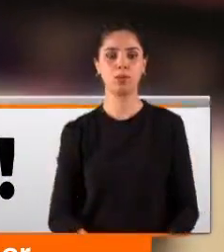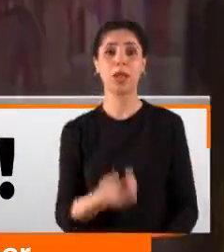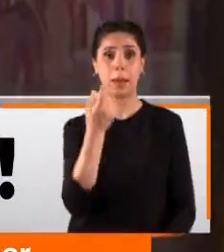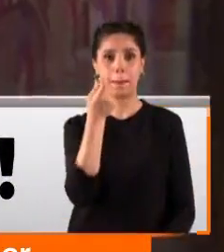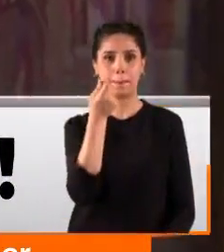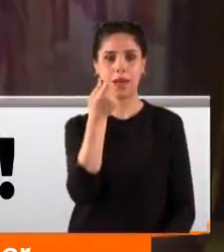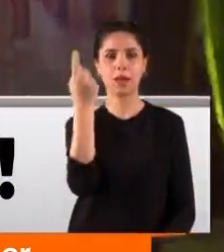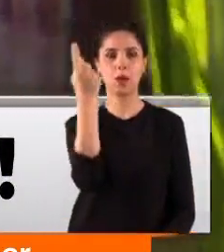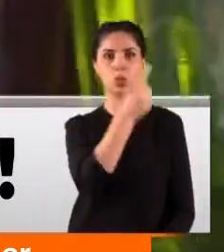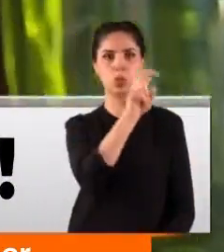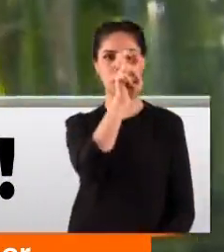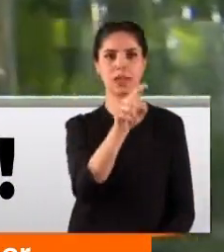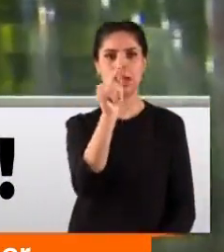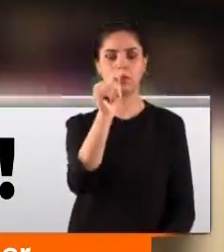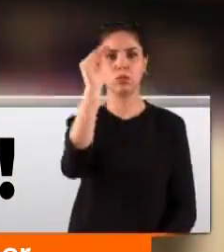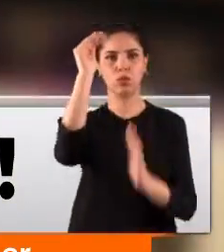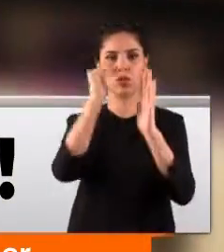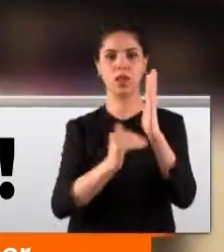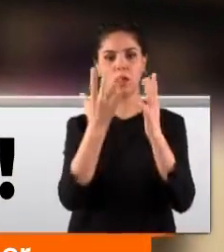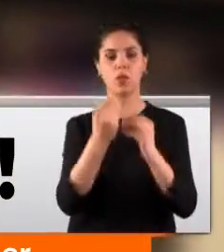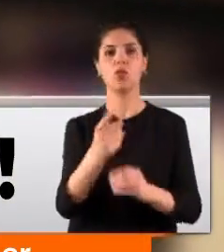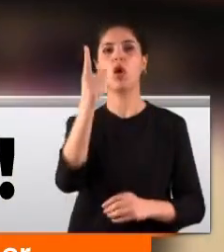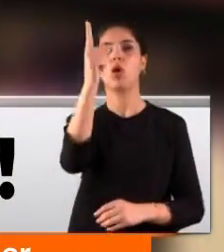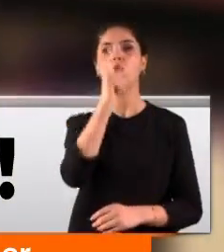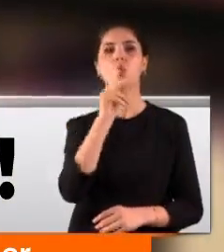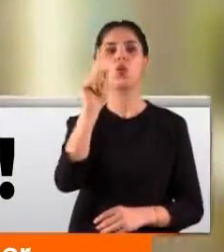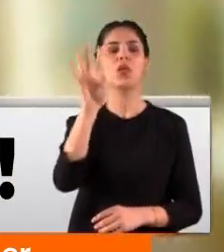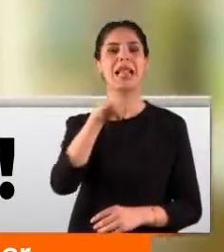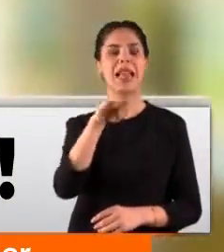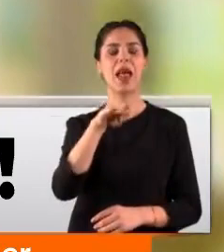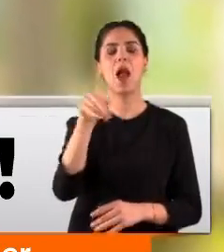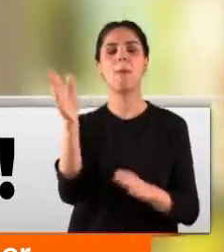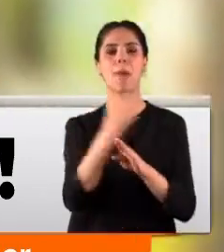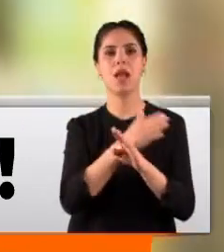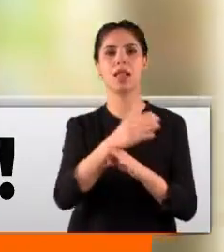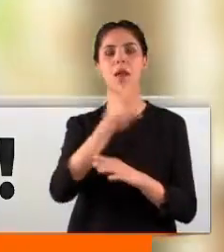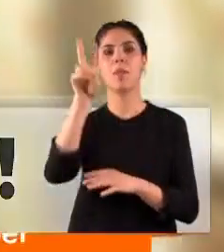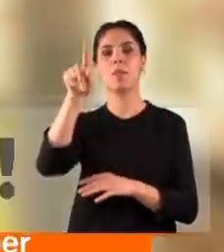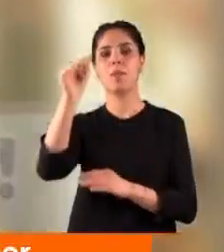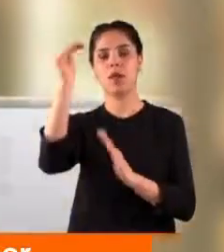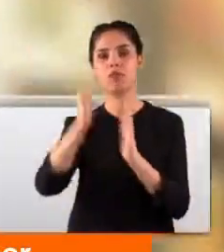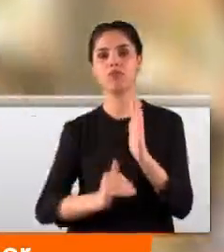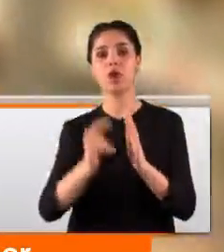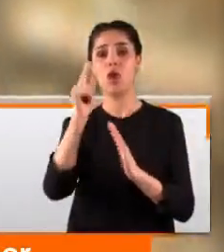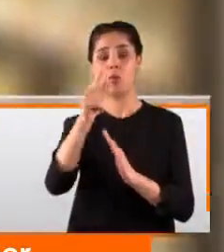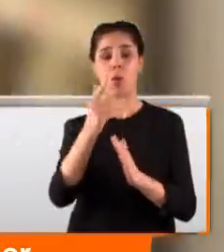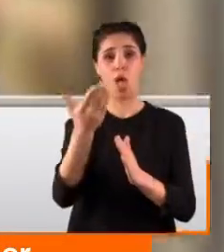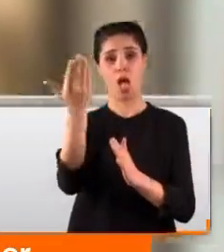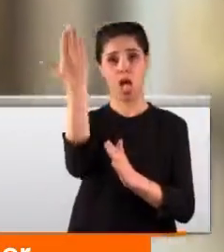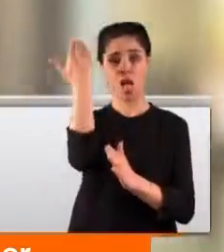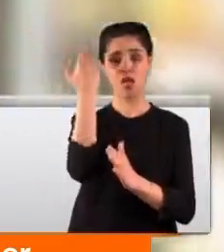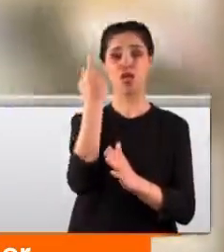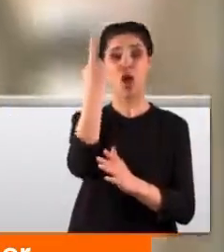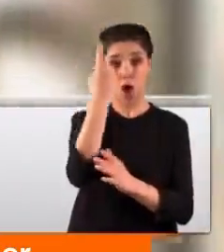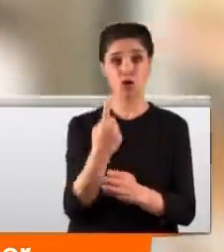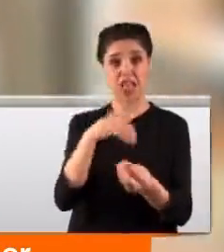fiyatı %8,5 düşecek. 100 liralık ürün 91,5 liraya düşecek. İddiaya göre fiyatı önce artırılan ve 1 Nisan'da